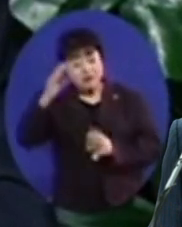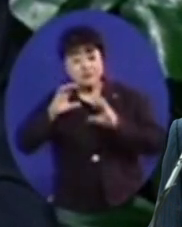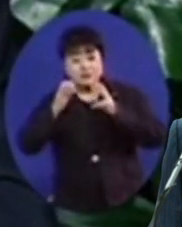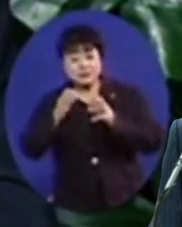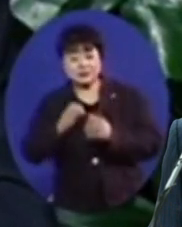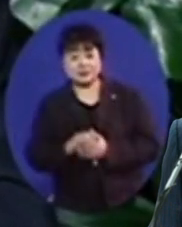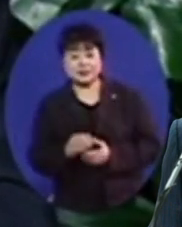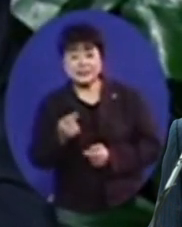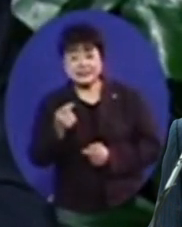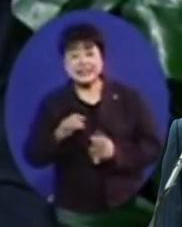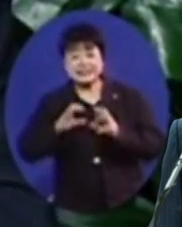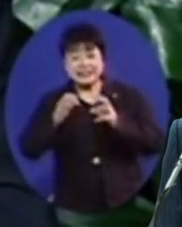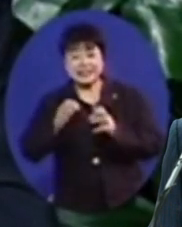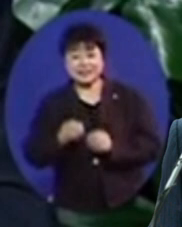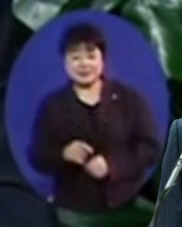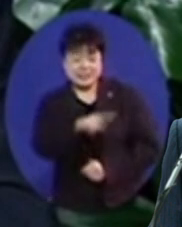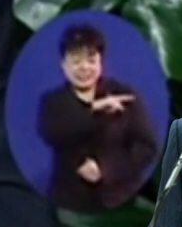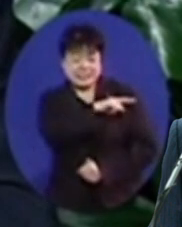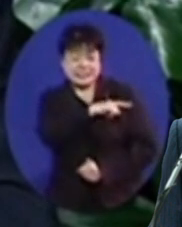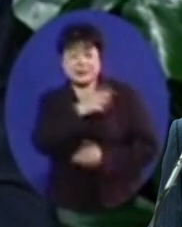조그만 나라지만 잘하는 것 참 많아요.